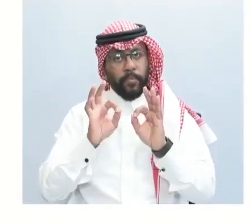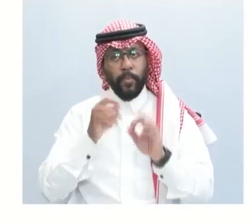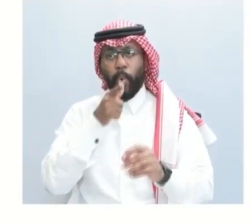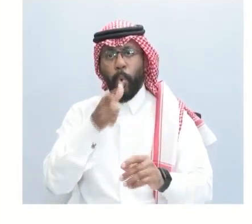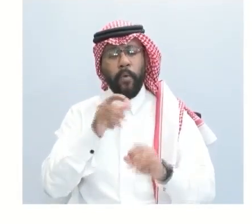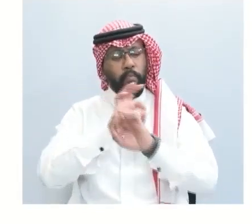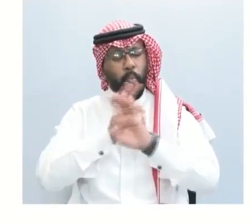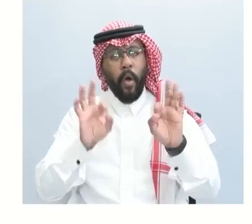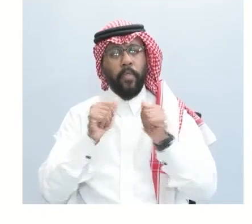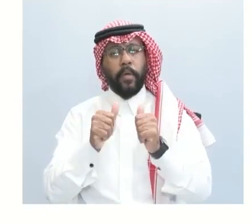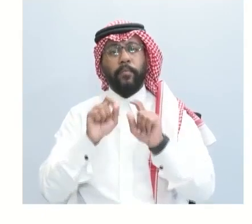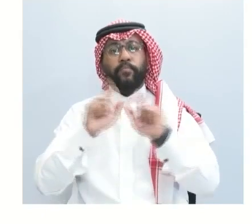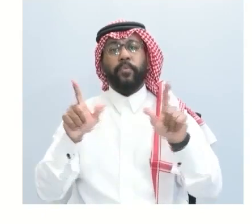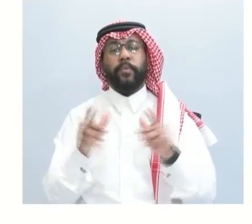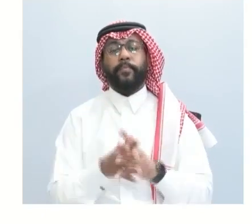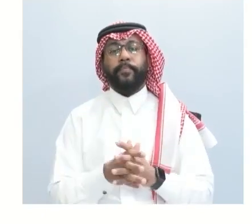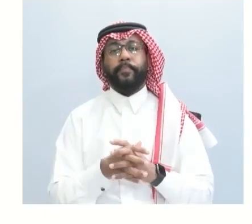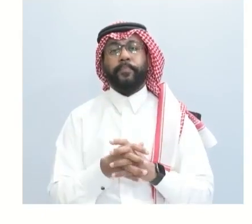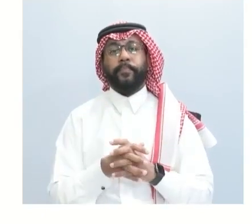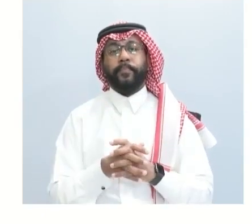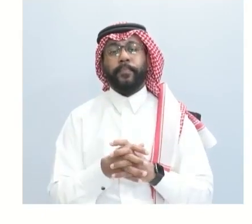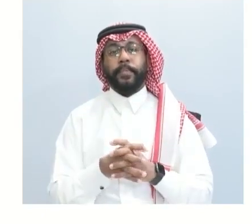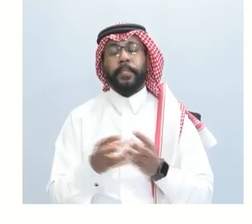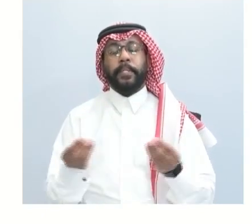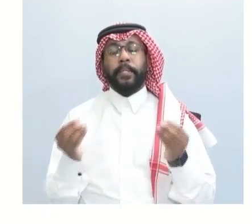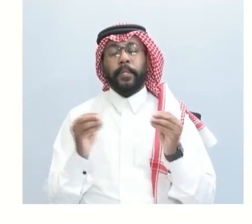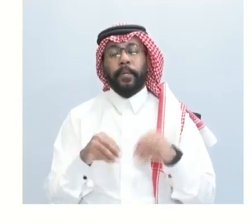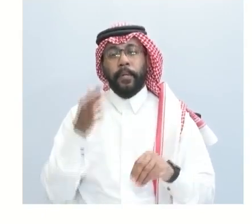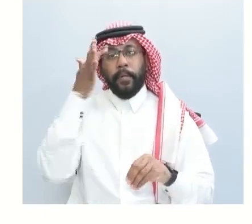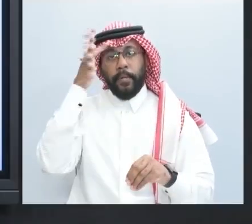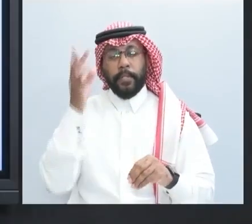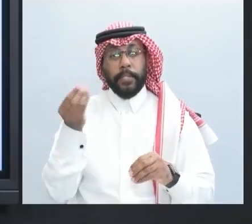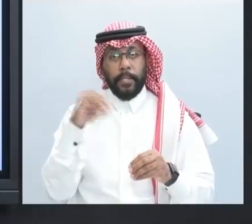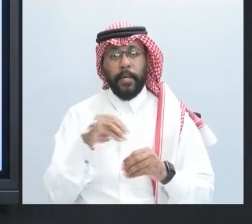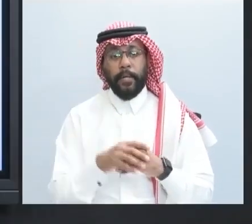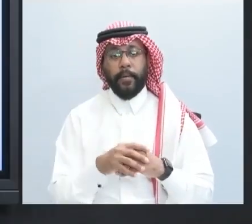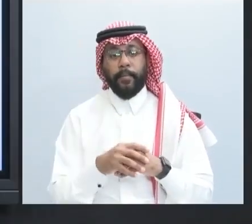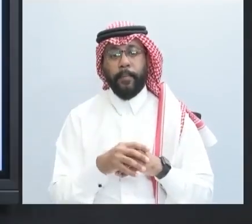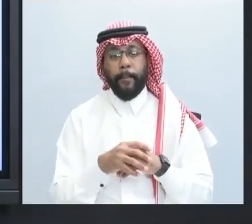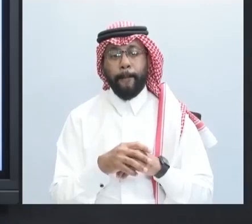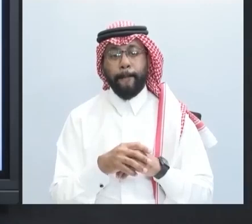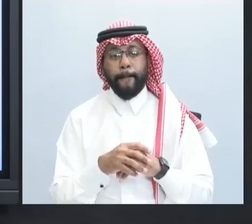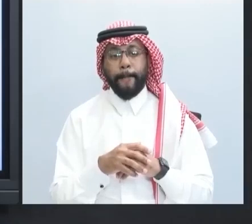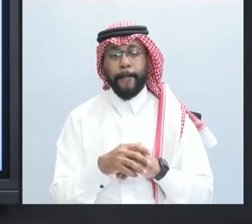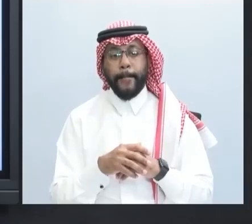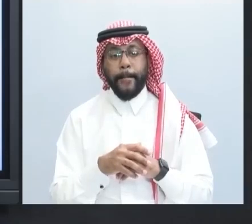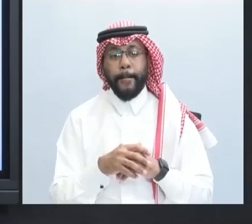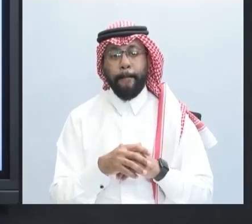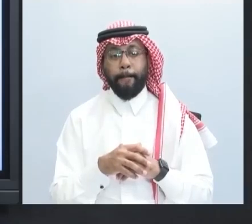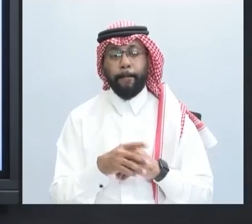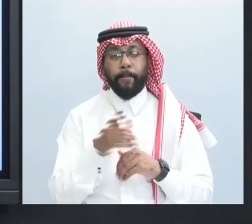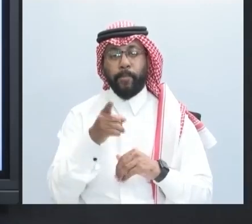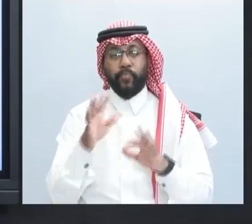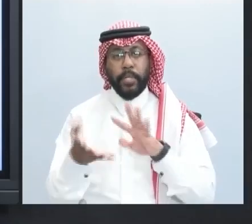الى اخره وهذا ايضا ما اريد معرفته بامكانك ايض تذكر اي شيء او تذكر طريقه الالقاء او ت طريقه العرض او اسلوب العرض